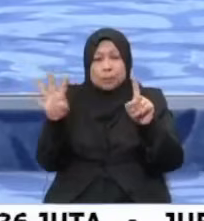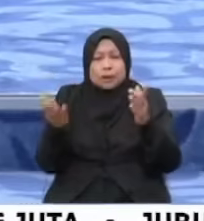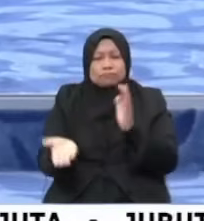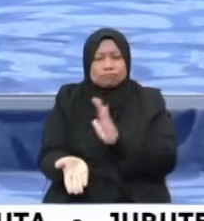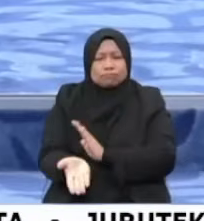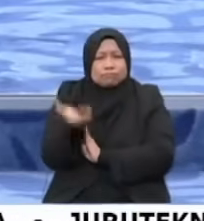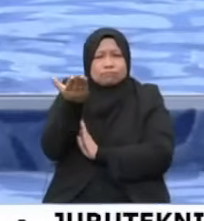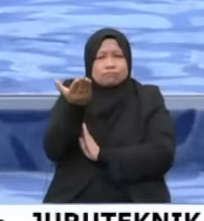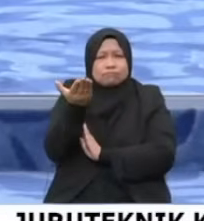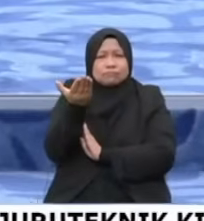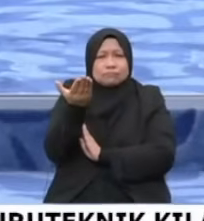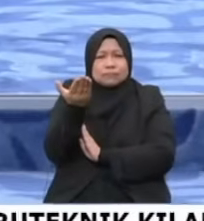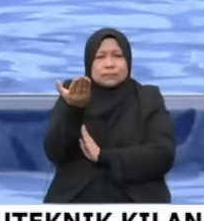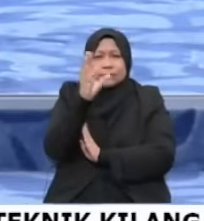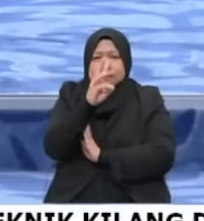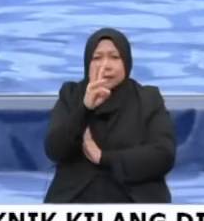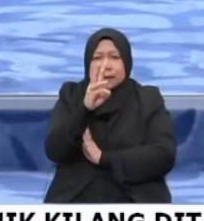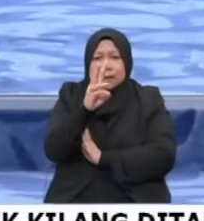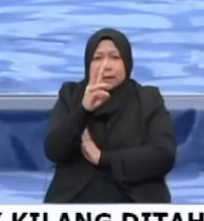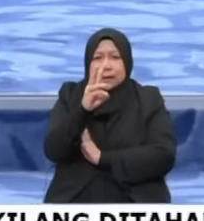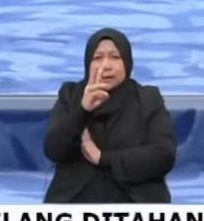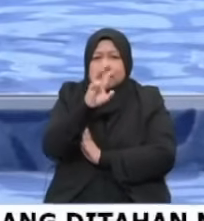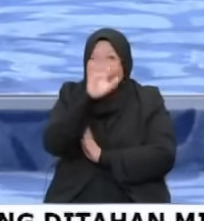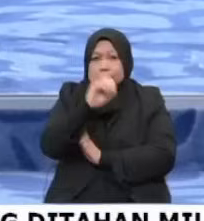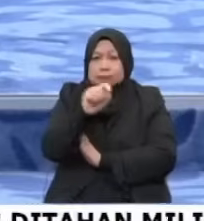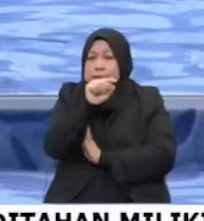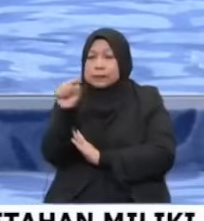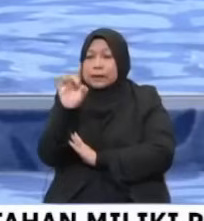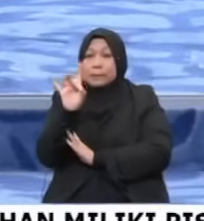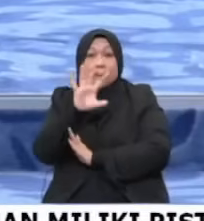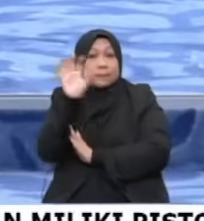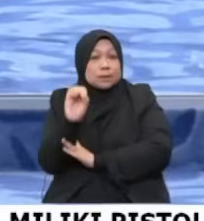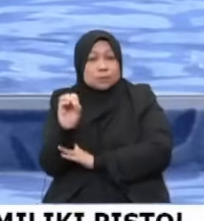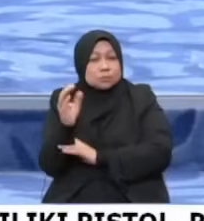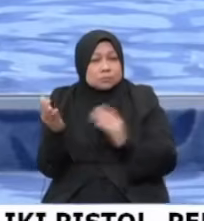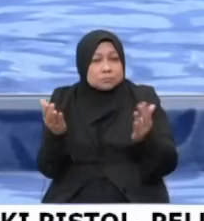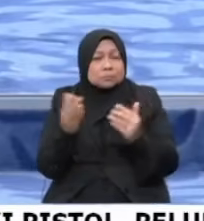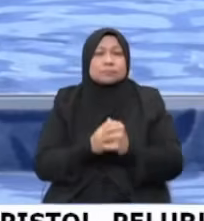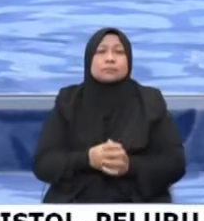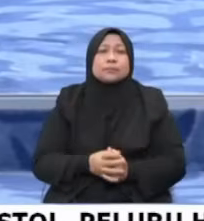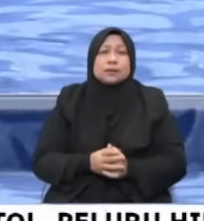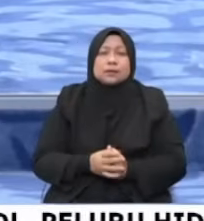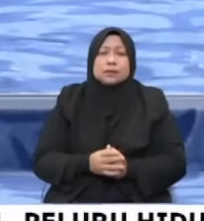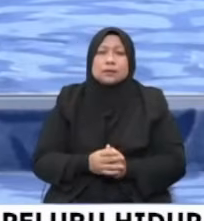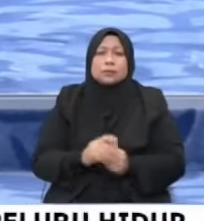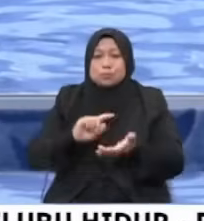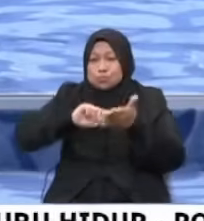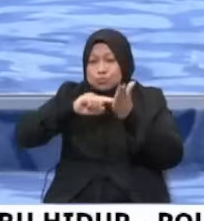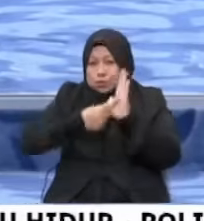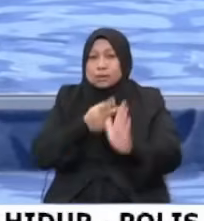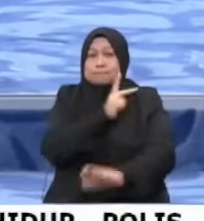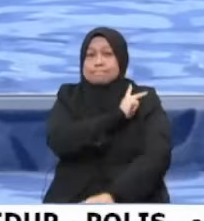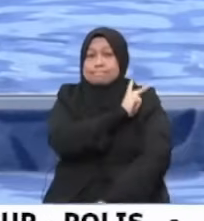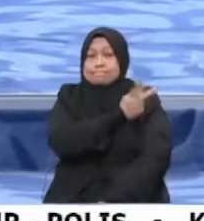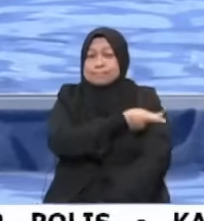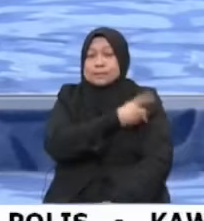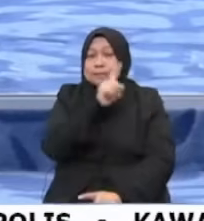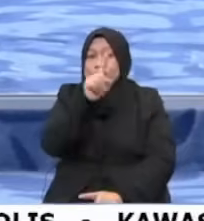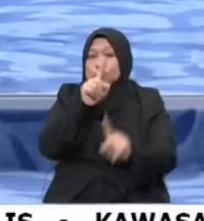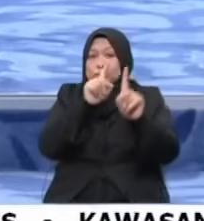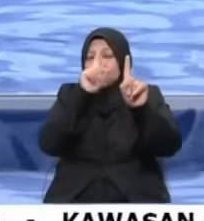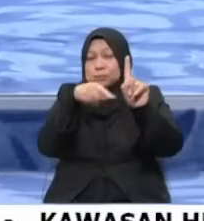Cukai perkhidmatan 6 hingga 8% yang berkuatkuasa 1